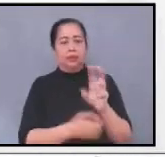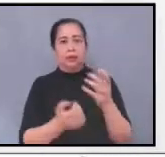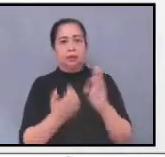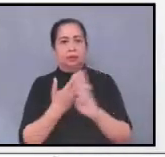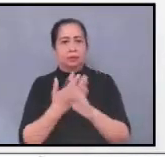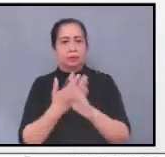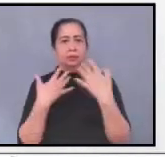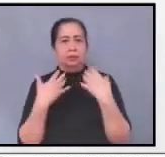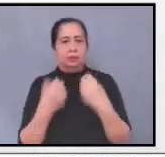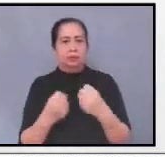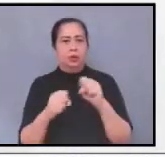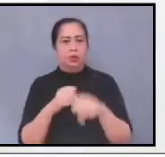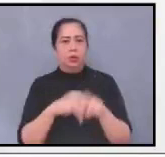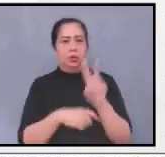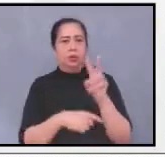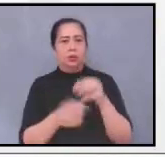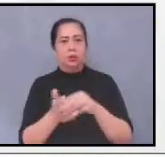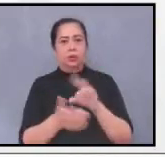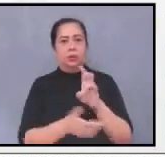nasa